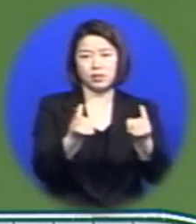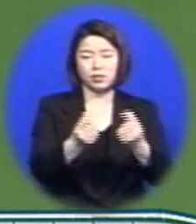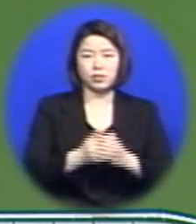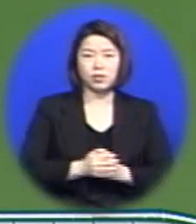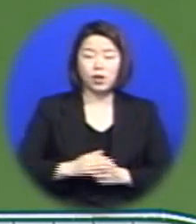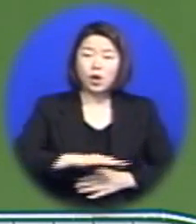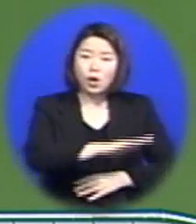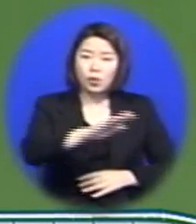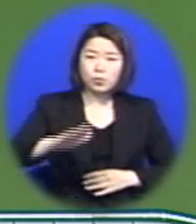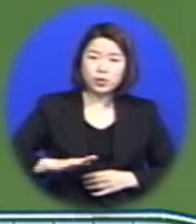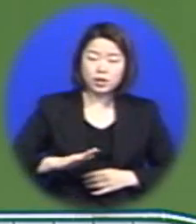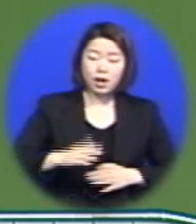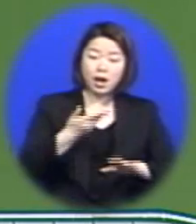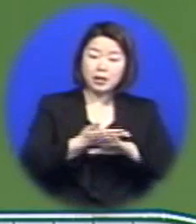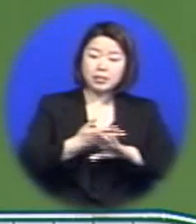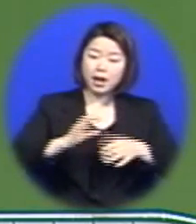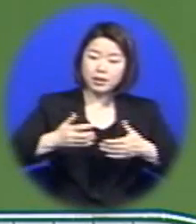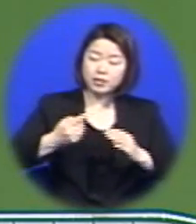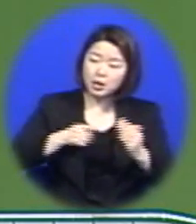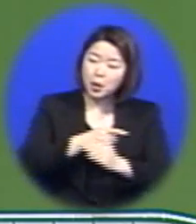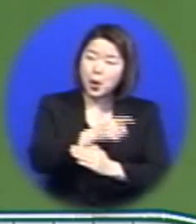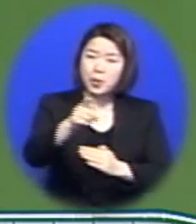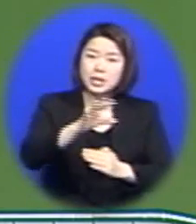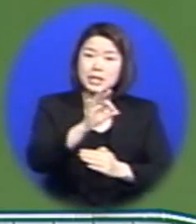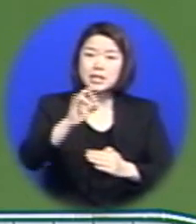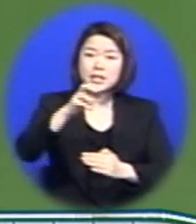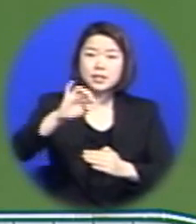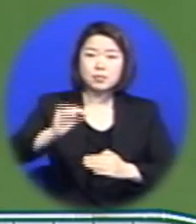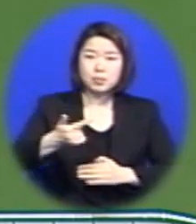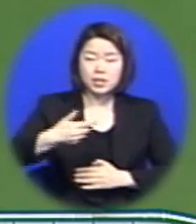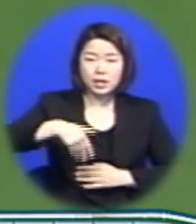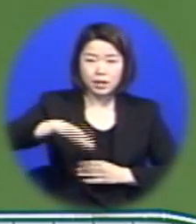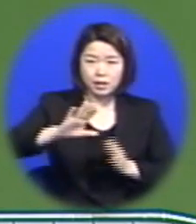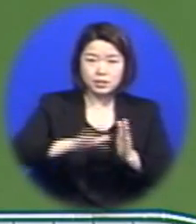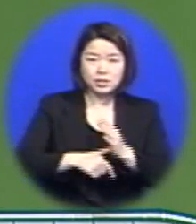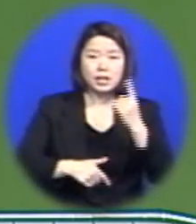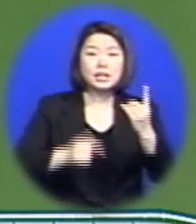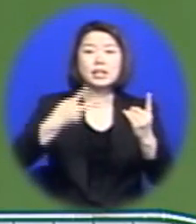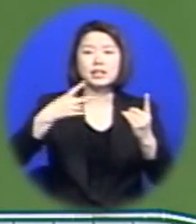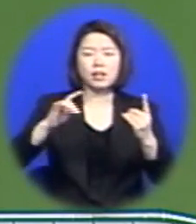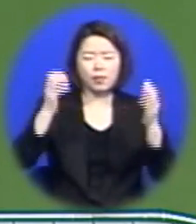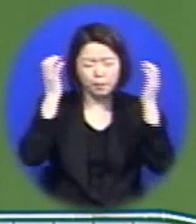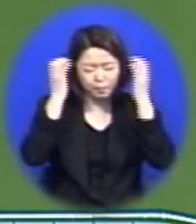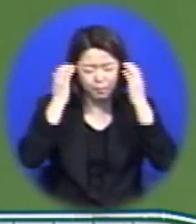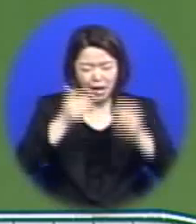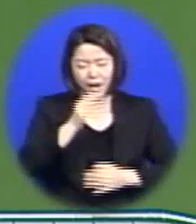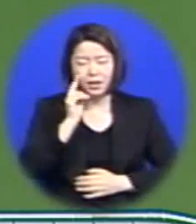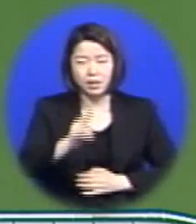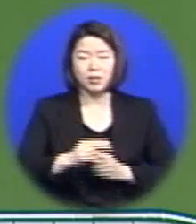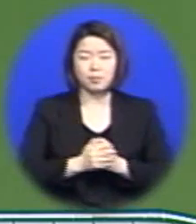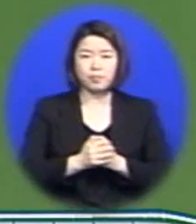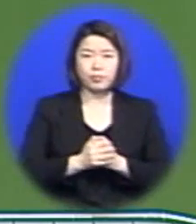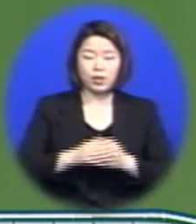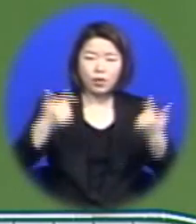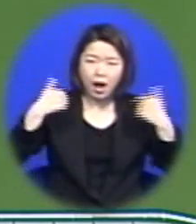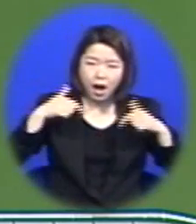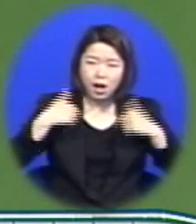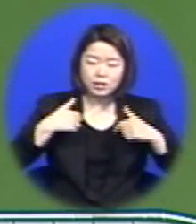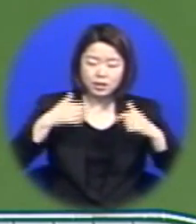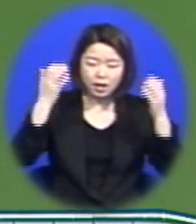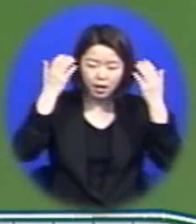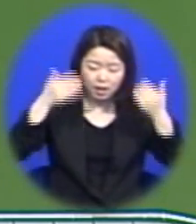우리가 해외에 이민을 갈 때도 일때는 고생이 많습니다 그리고 항상 고향을